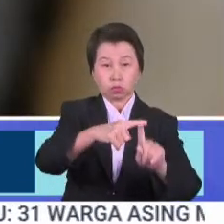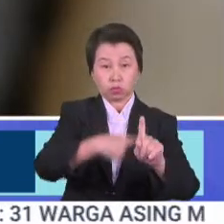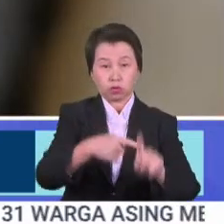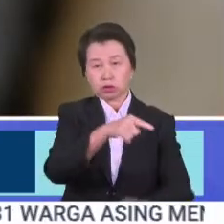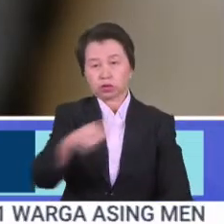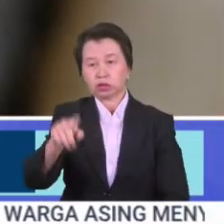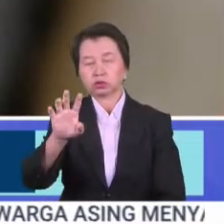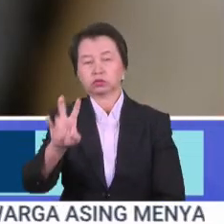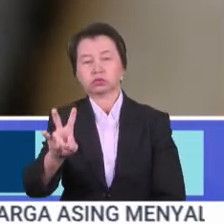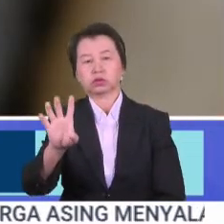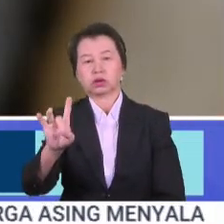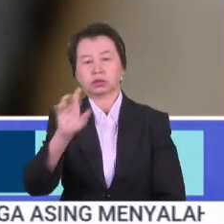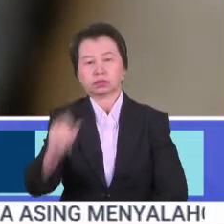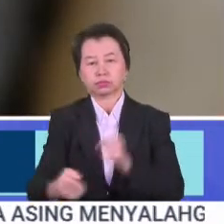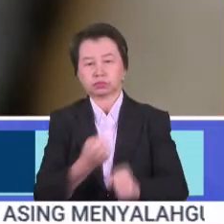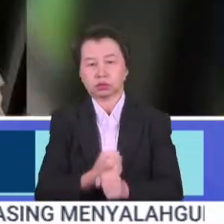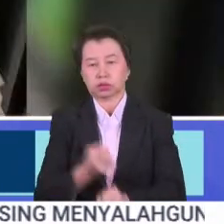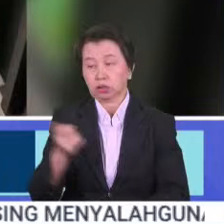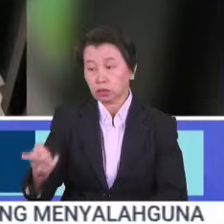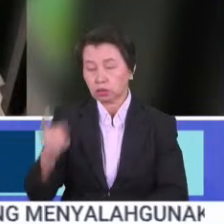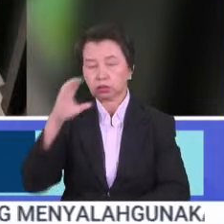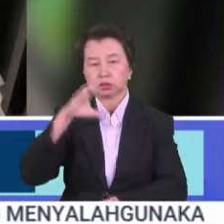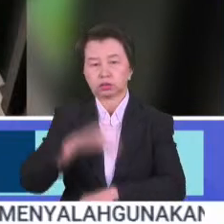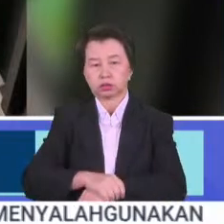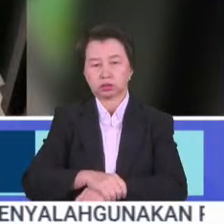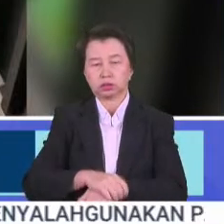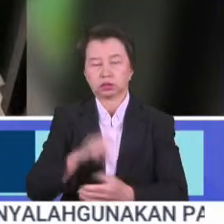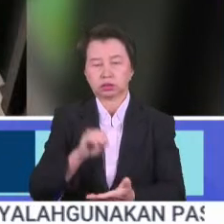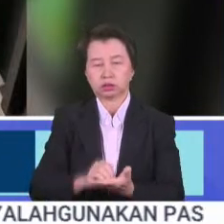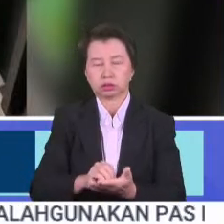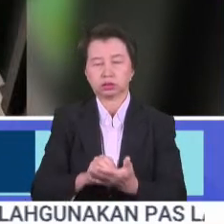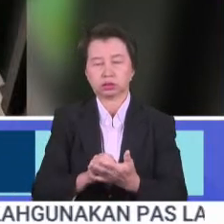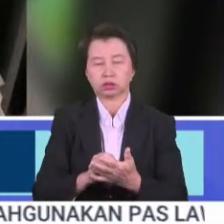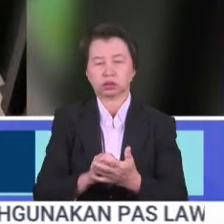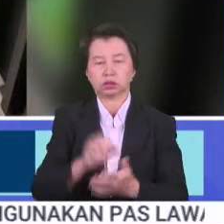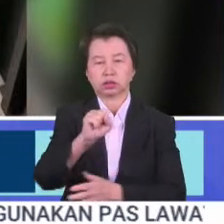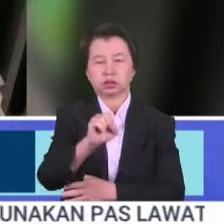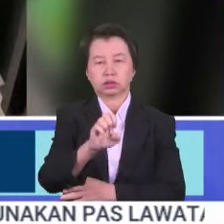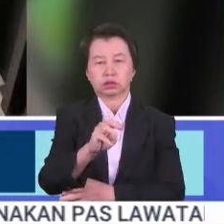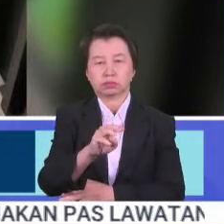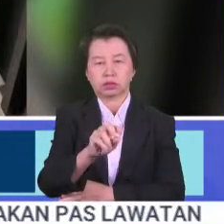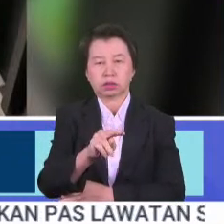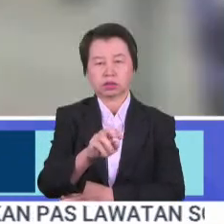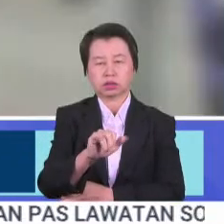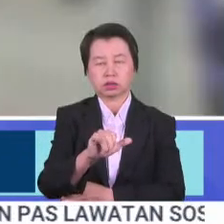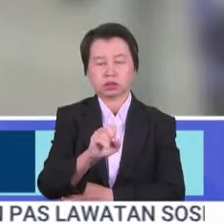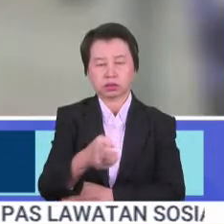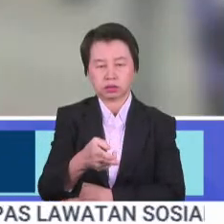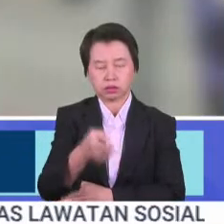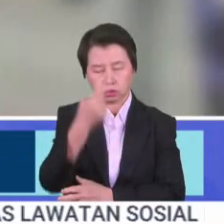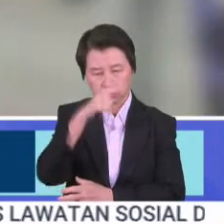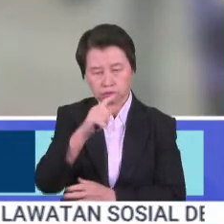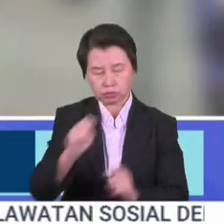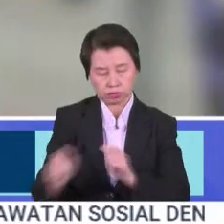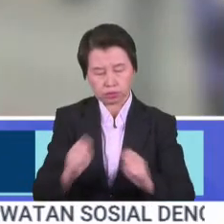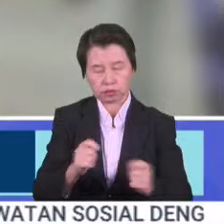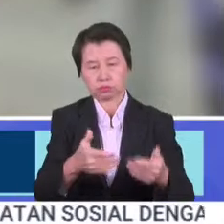bulan dan 78 tahun. Mereka kini ditahan di Depo Imigresen Semenyih untuk siasatan dan tindakan lanjut.